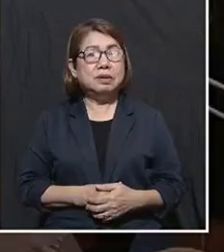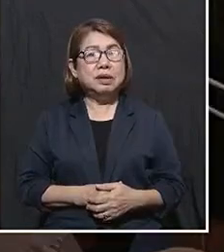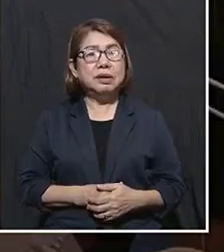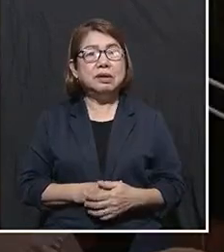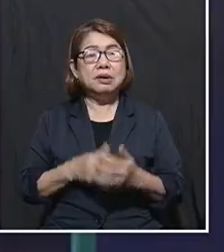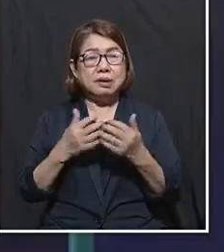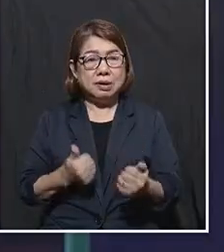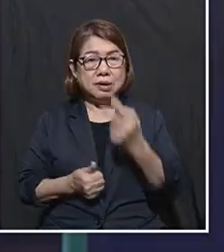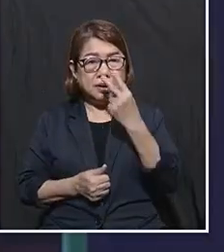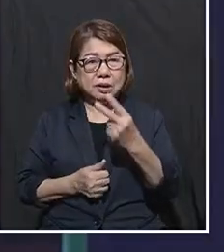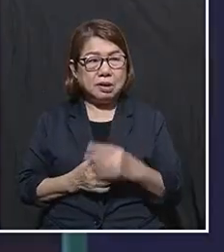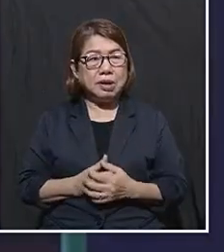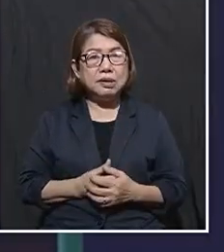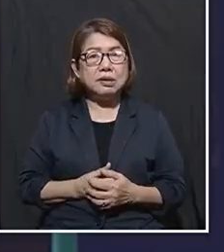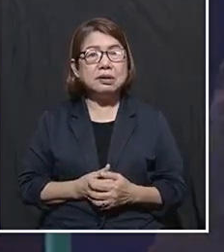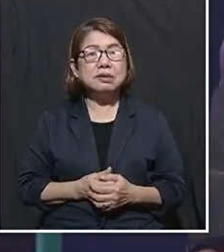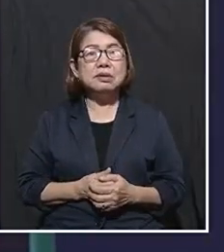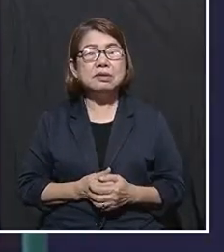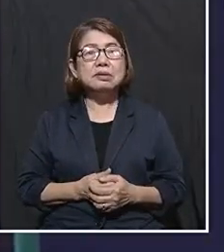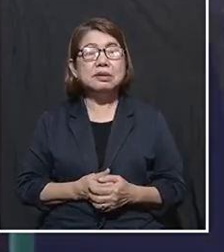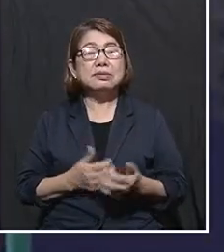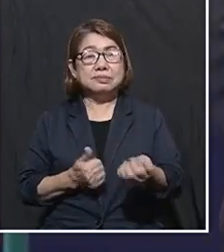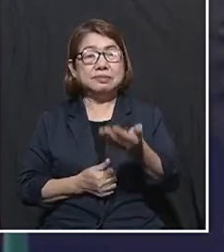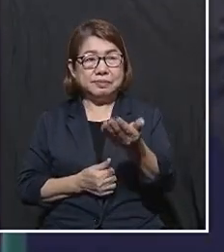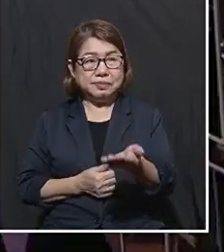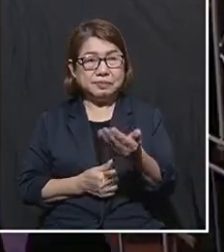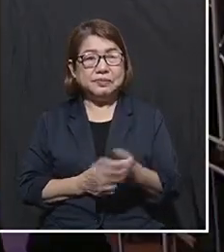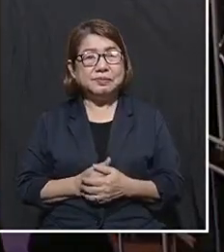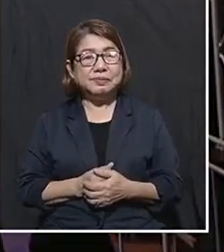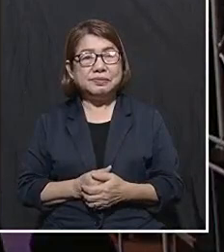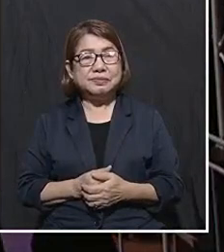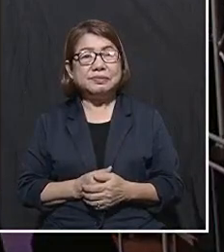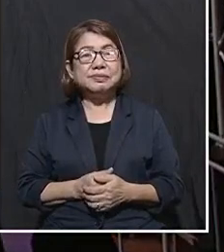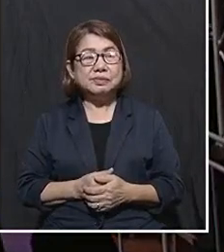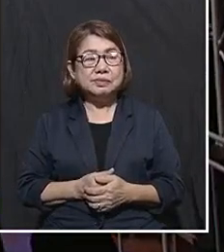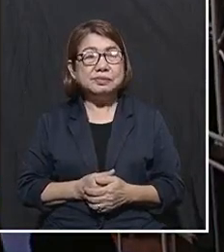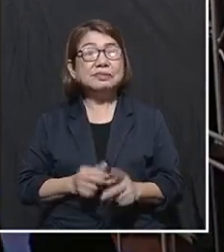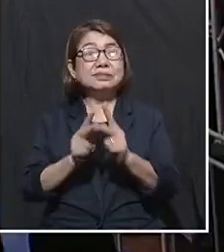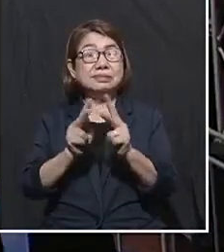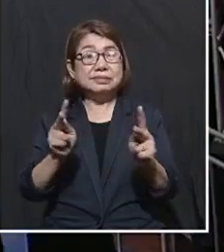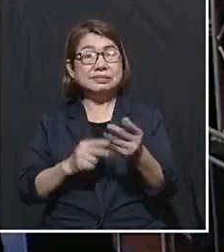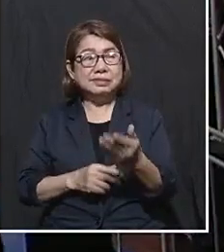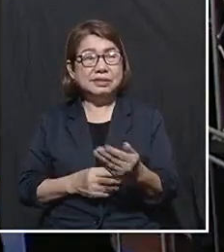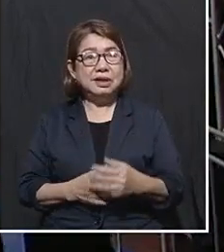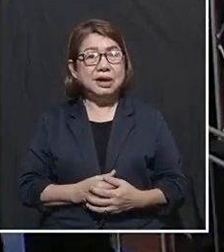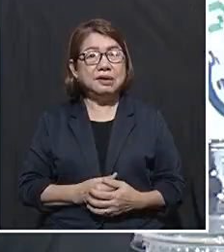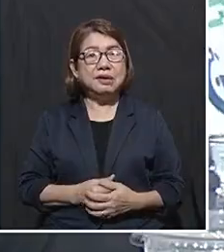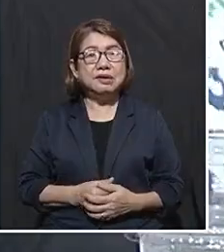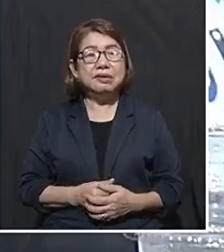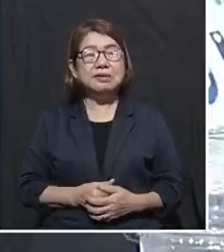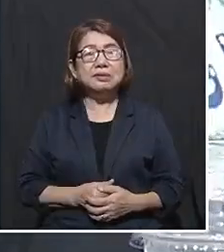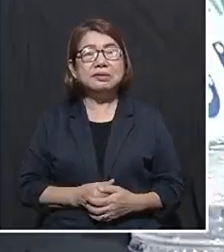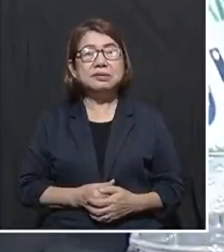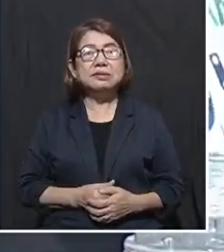เมนต์จากคอมเมนเตอร์กันหน่อยดีกว่านะแต่ละท่านมีใครอยากจะเชิญเลยครับ นี่ขออนุญาต ครับ แย่งพูดอยู่ค